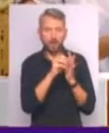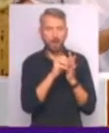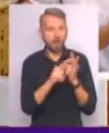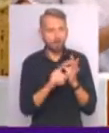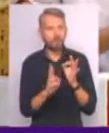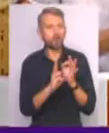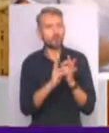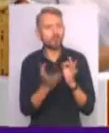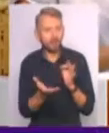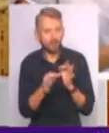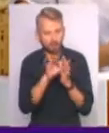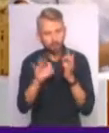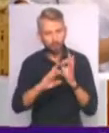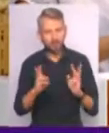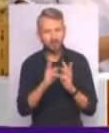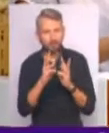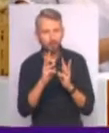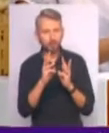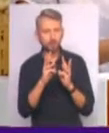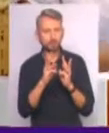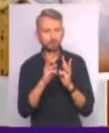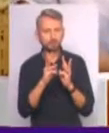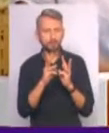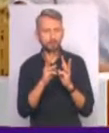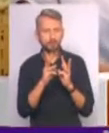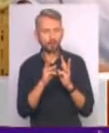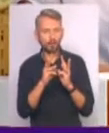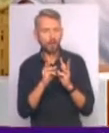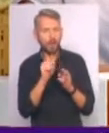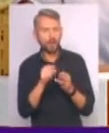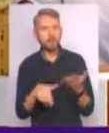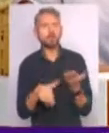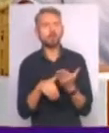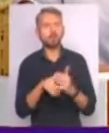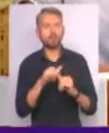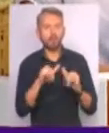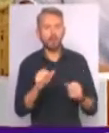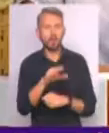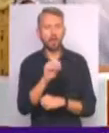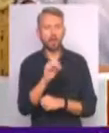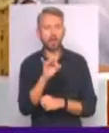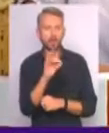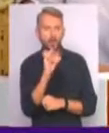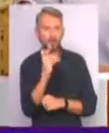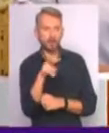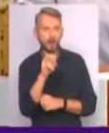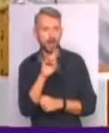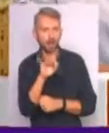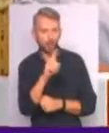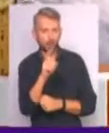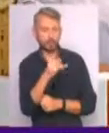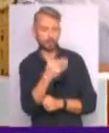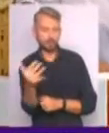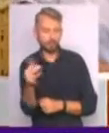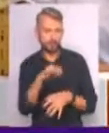воспалена. Да, то есть вот эти вот компоненты, несколько факторов способствуют развитию атеросклероза и дальше уже целого ряда. Але про